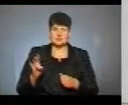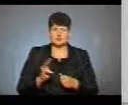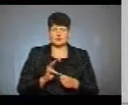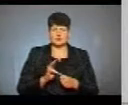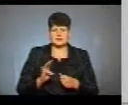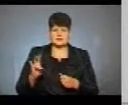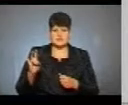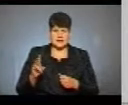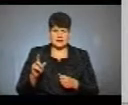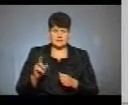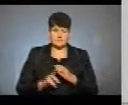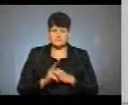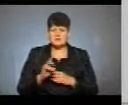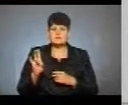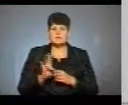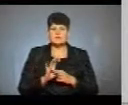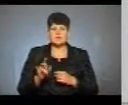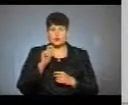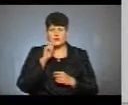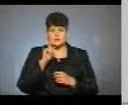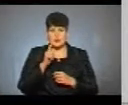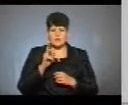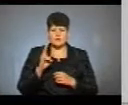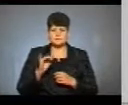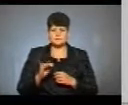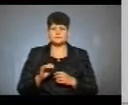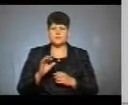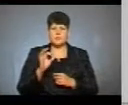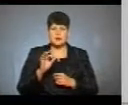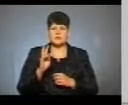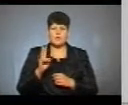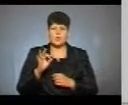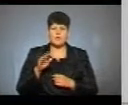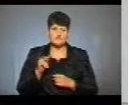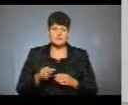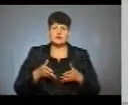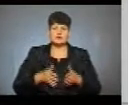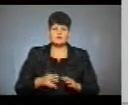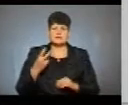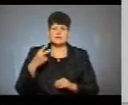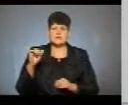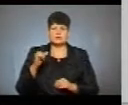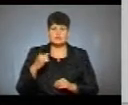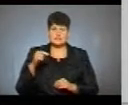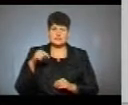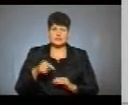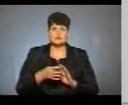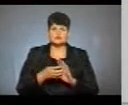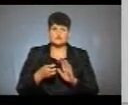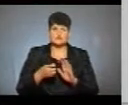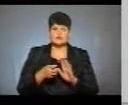Кобель. Священник Української греко-католицької церкви капелан Омелян Ковч народився 20